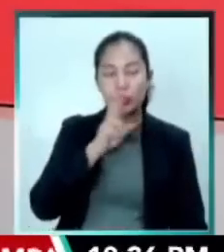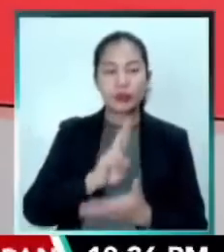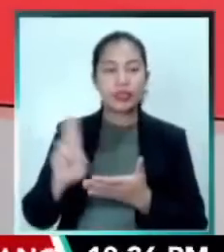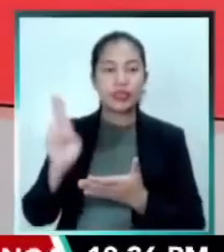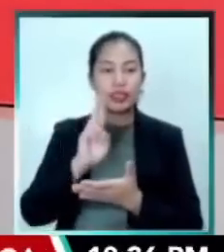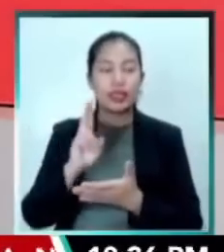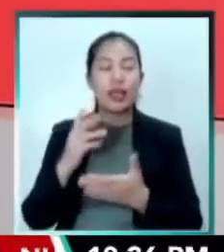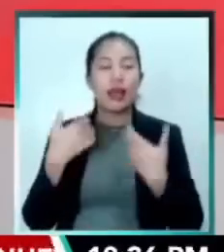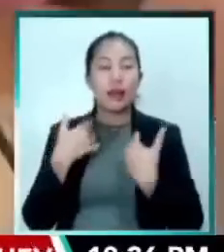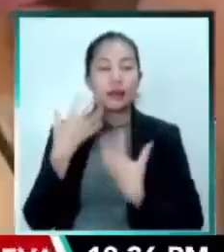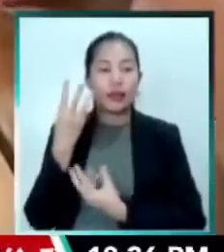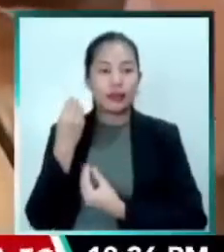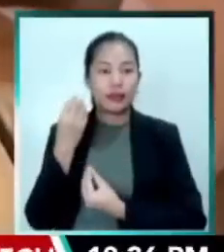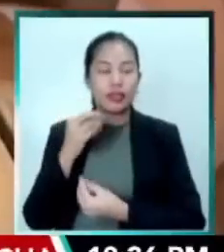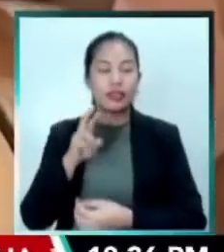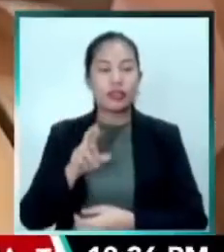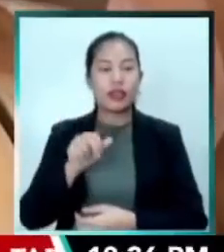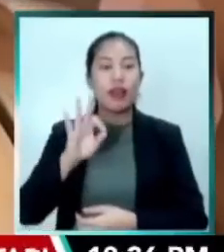Tima.